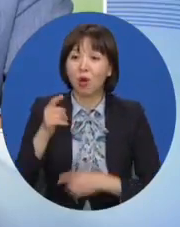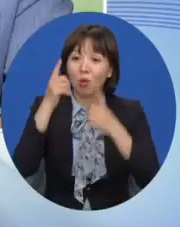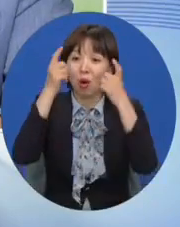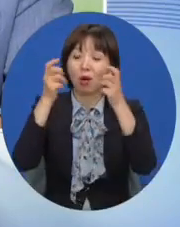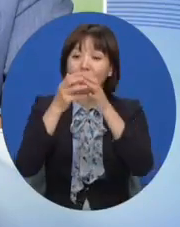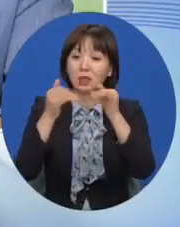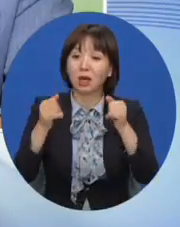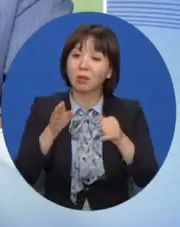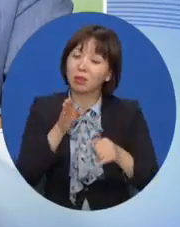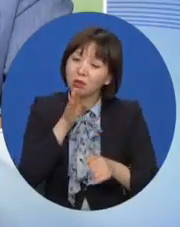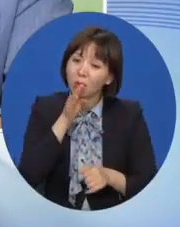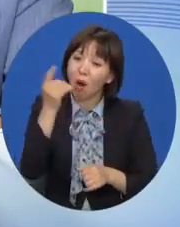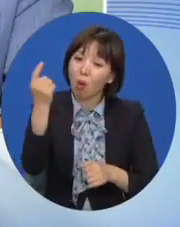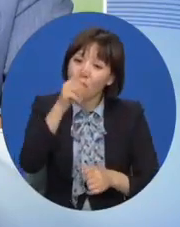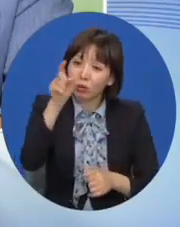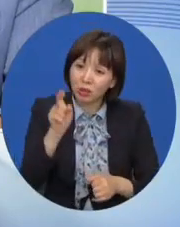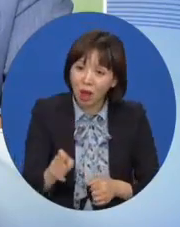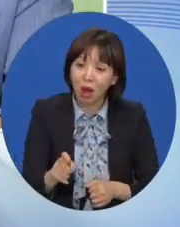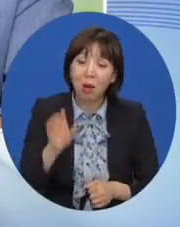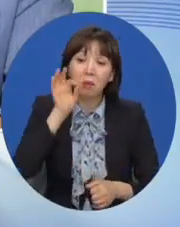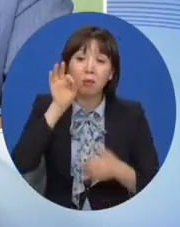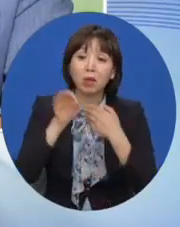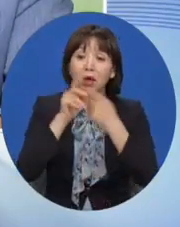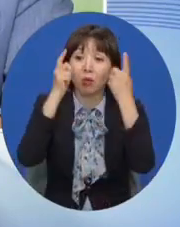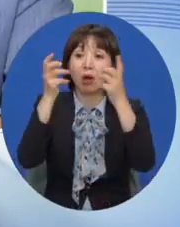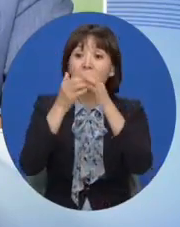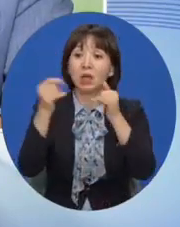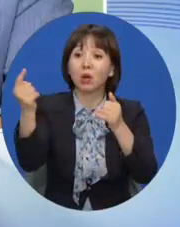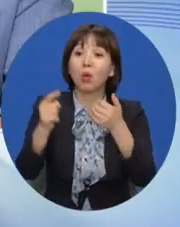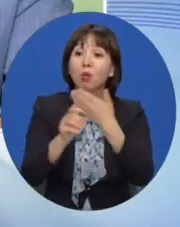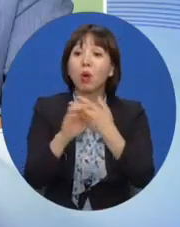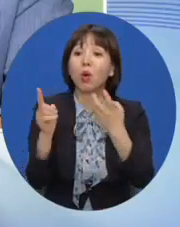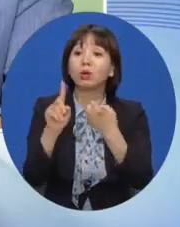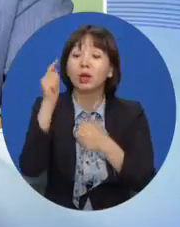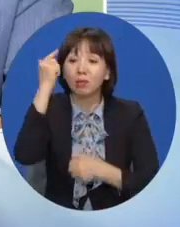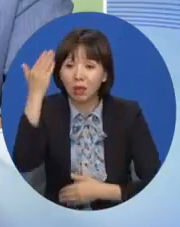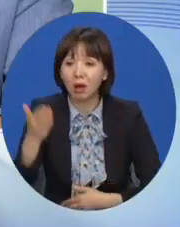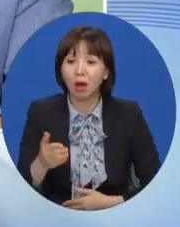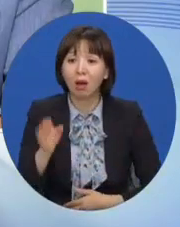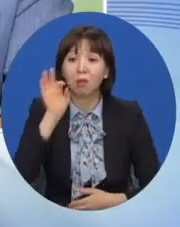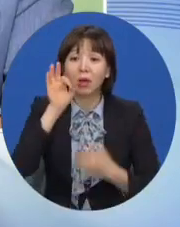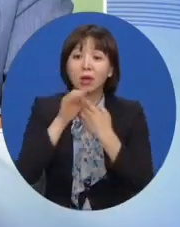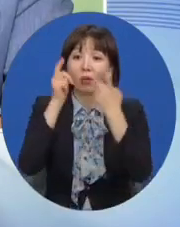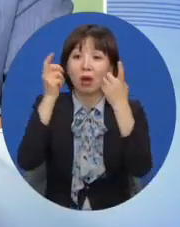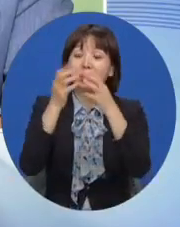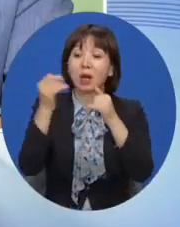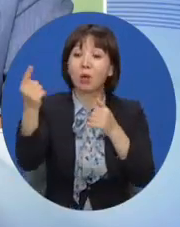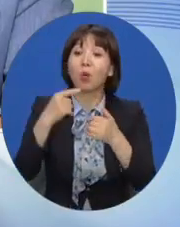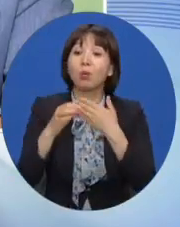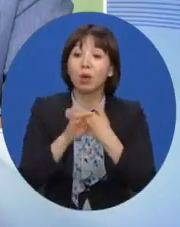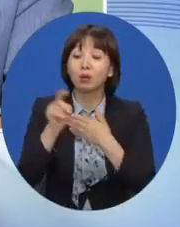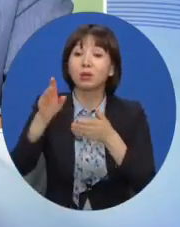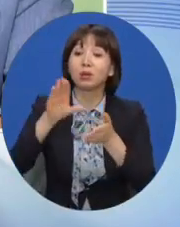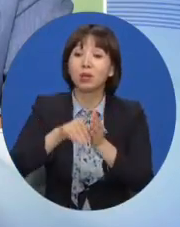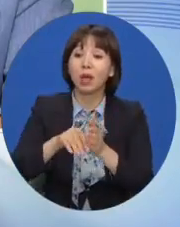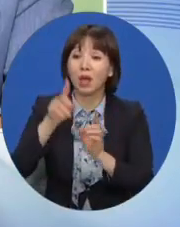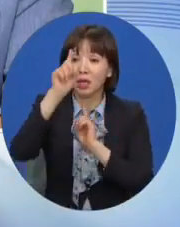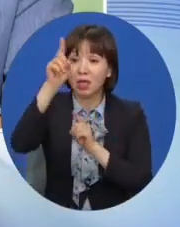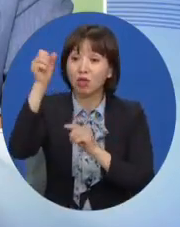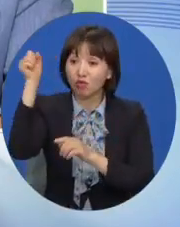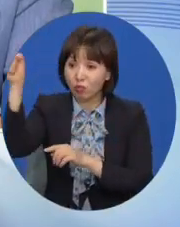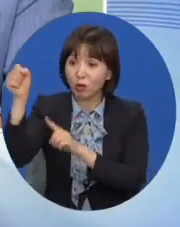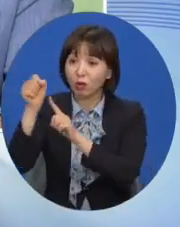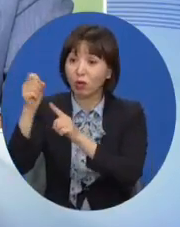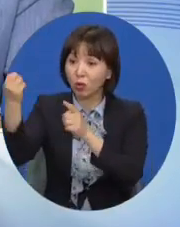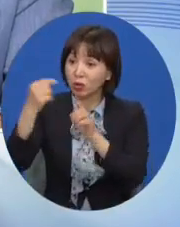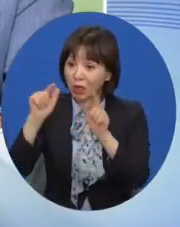관광객이 과연 오겠느냐. 만약에 관광객이 왔으면 어떡할 겁니까? 만약에 관광객이 오면은 이제 그때 이근규 후보는 아마 거기